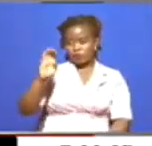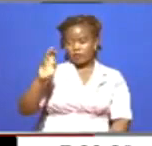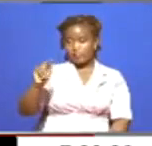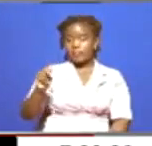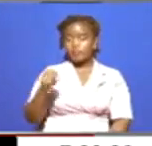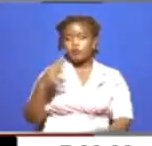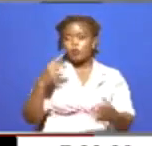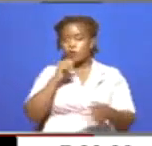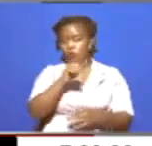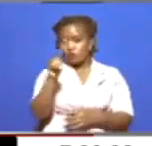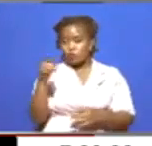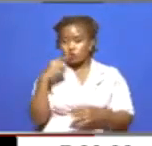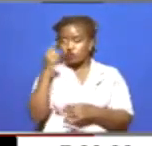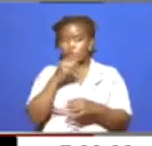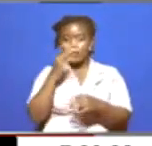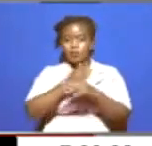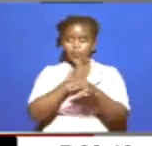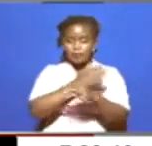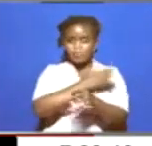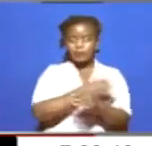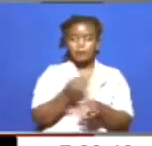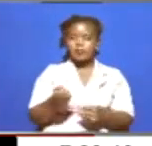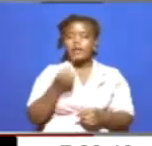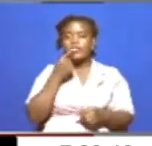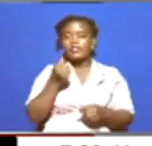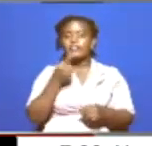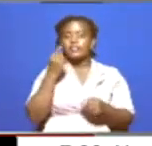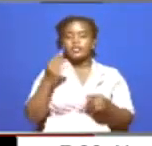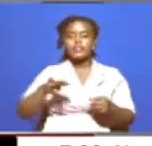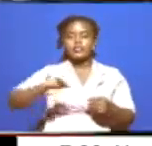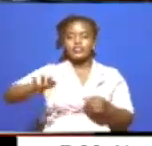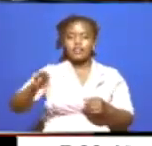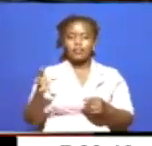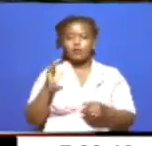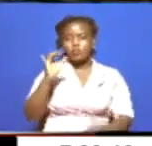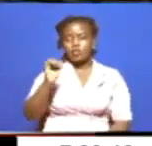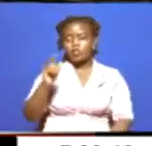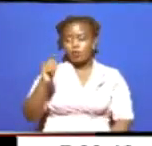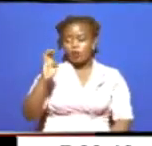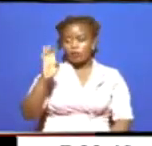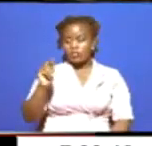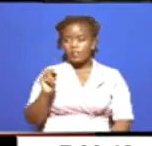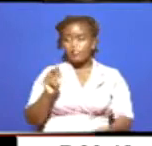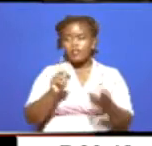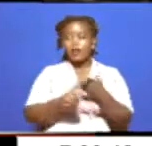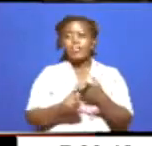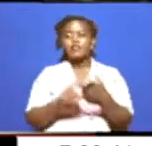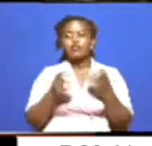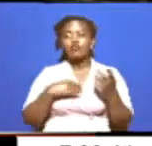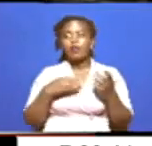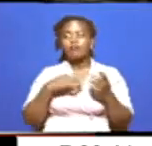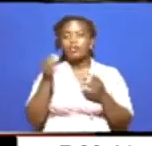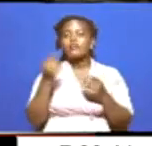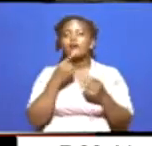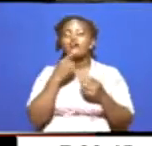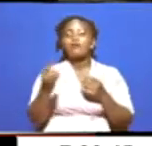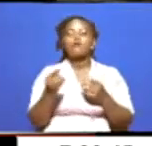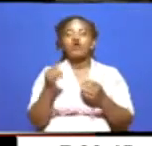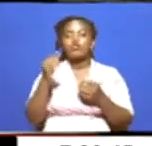waliojeruhiwa wakitibiwa katika hospitali ya kaunti ndogo ya Iten na ile ya mafunzo na matibabu maalum ya Moi mjini